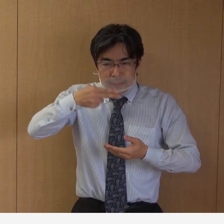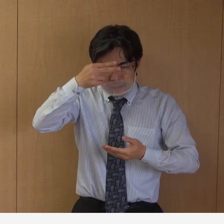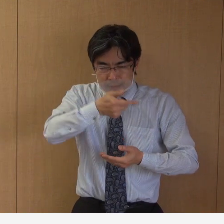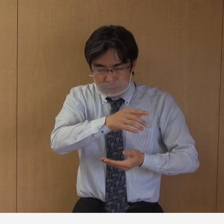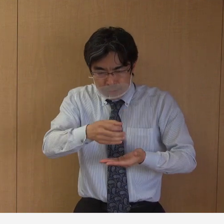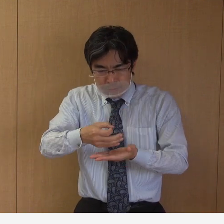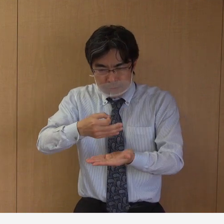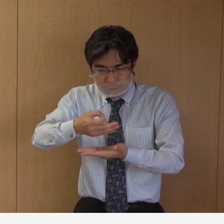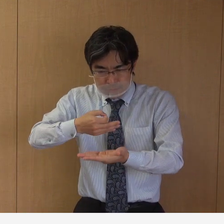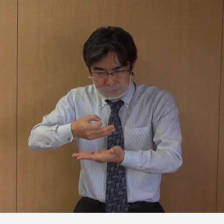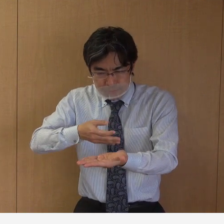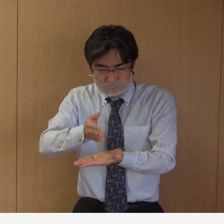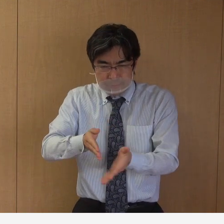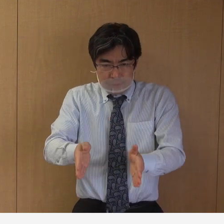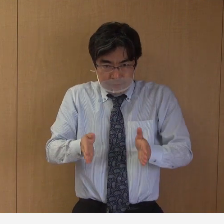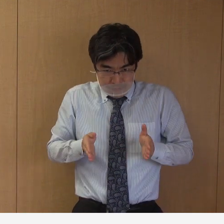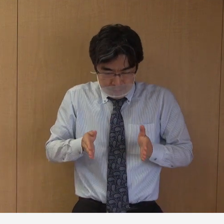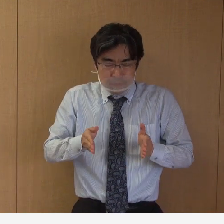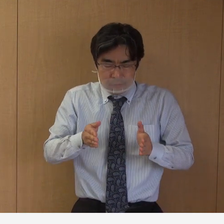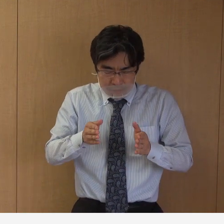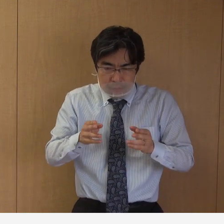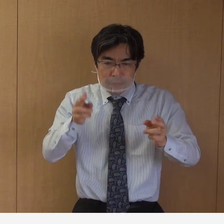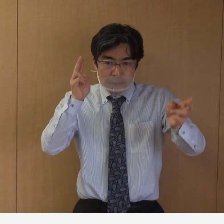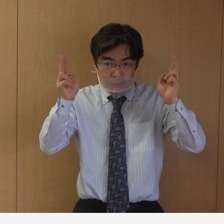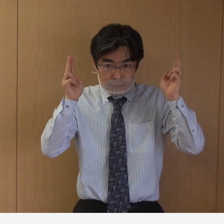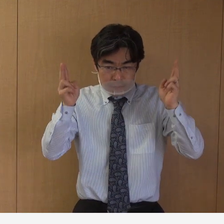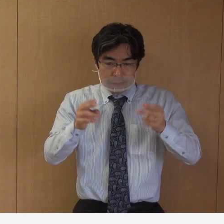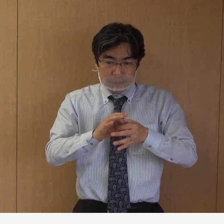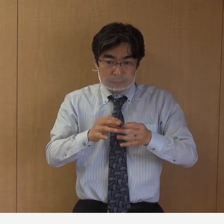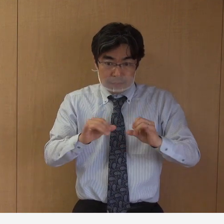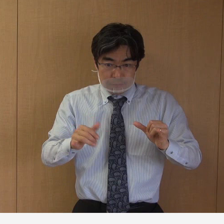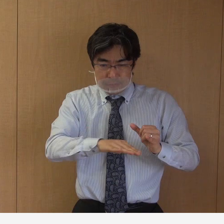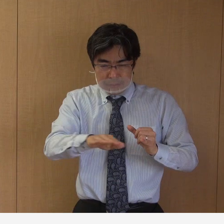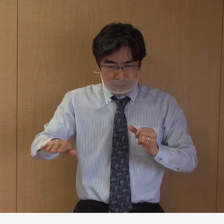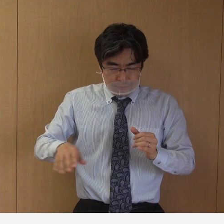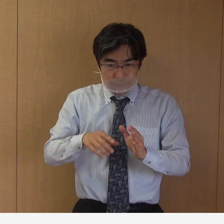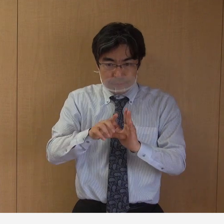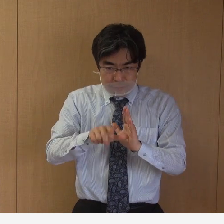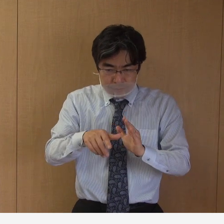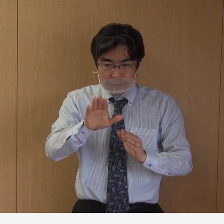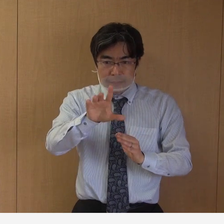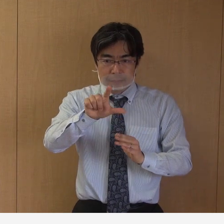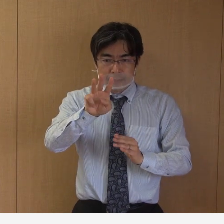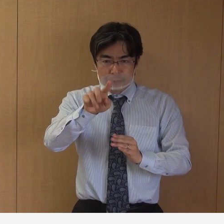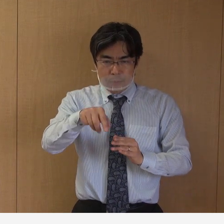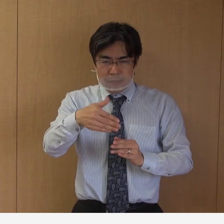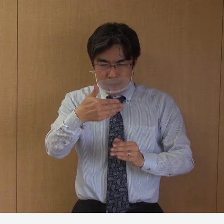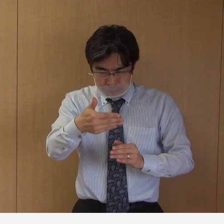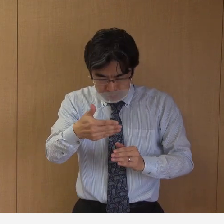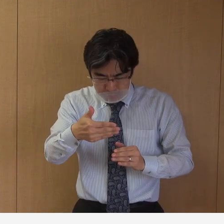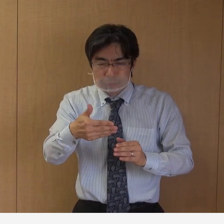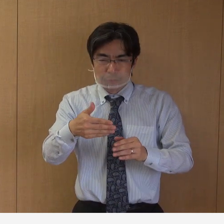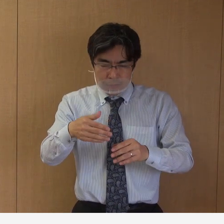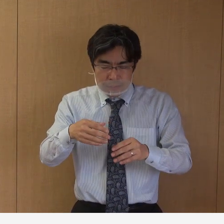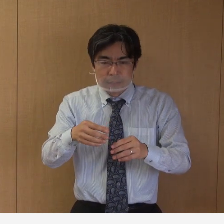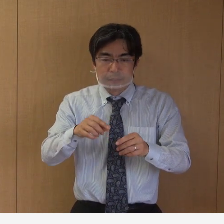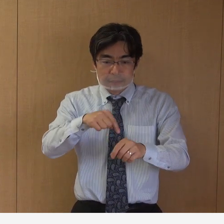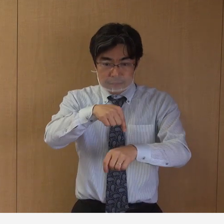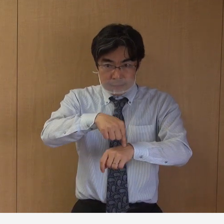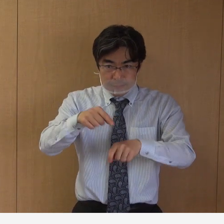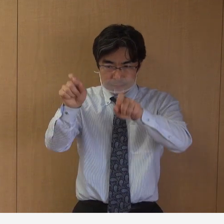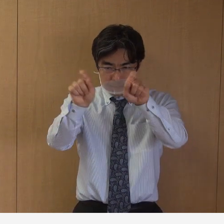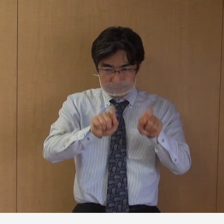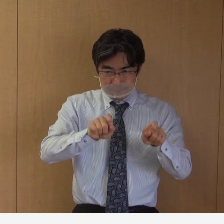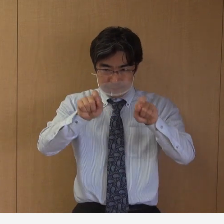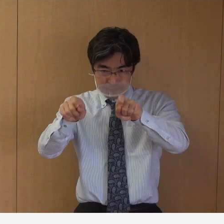皆様にはテレワークの徹底や時差出勤やローテーション勤務等の徹底